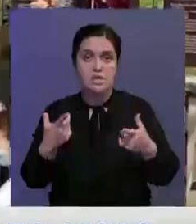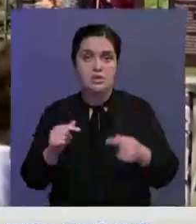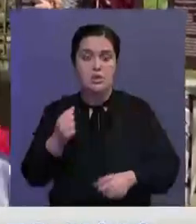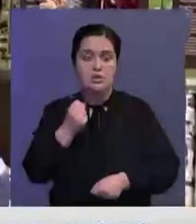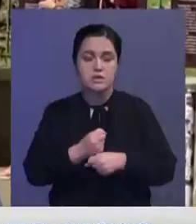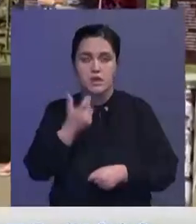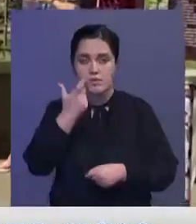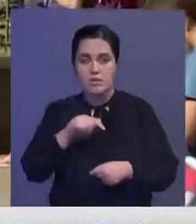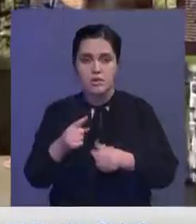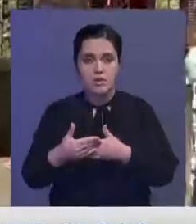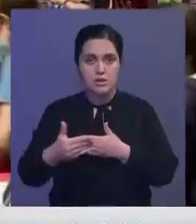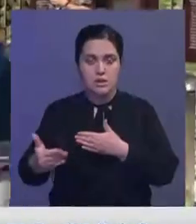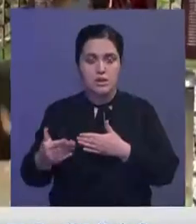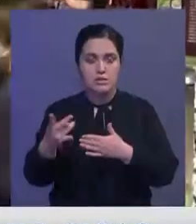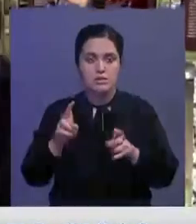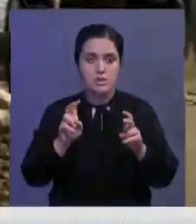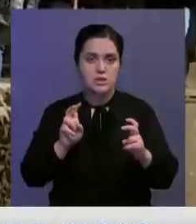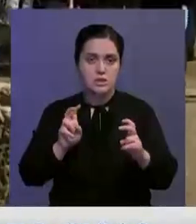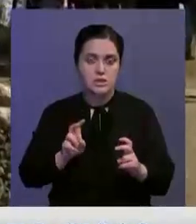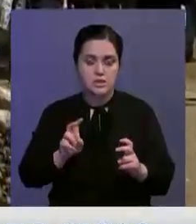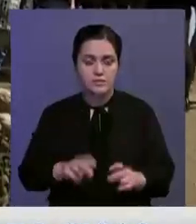где строго соблюдают дистанцию.